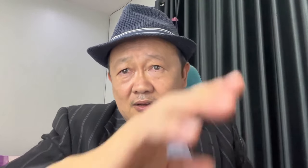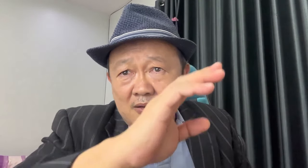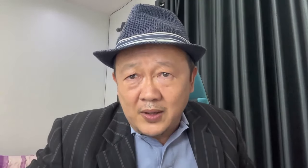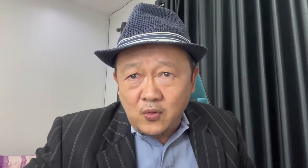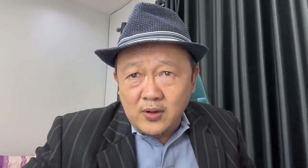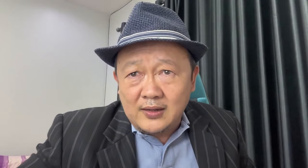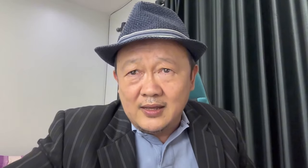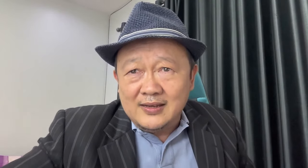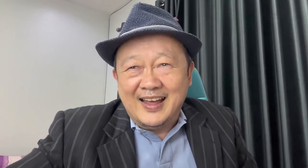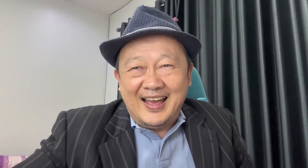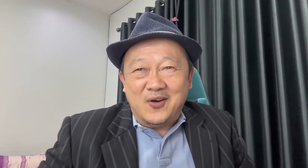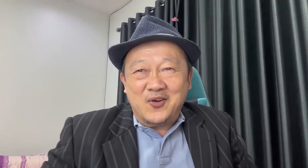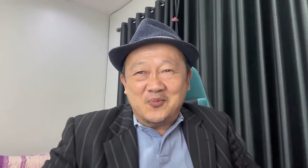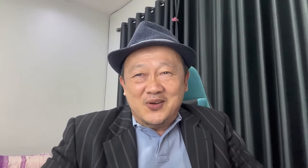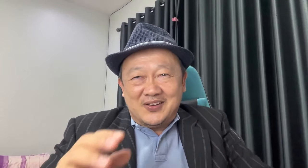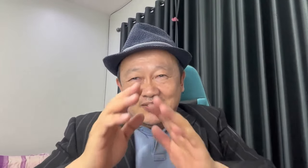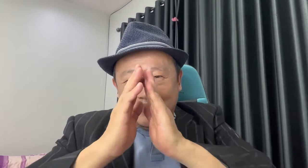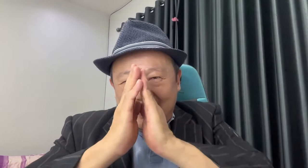พรรคอื่นก็ไปคุยกันที่อื่นขอขอบคุณนะก็สวัสดี